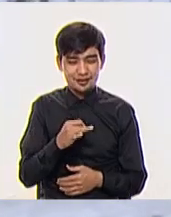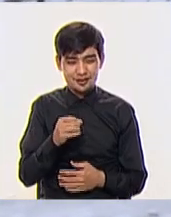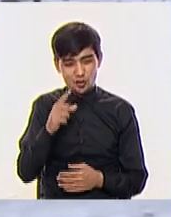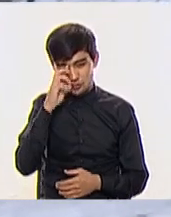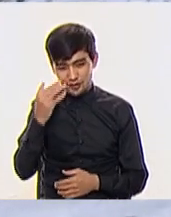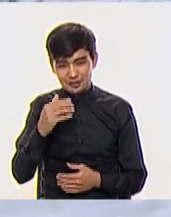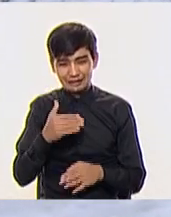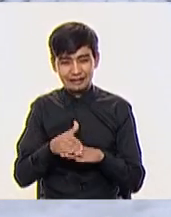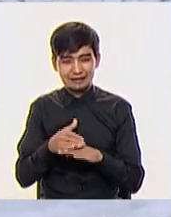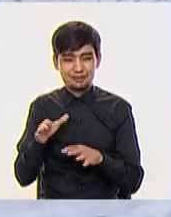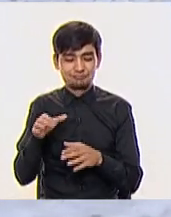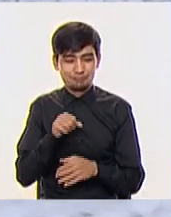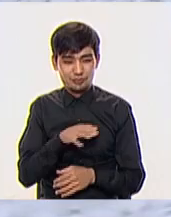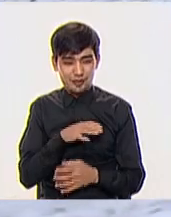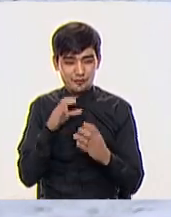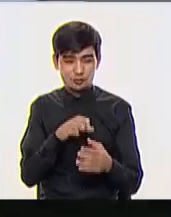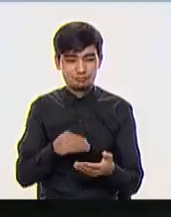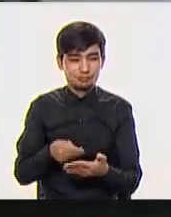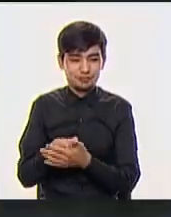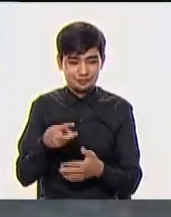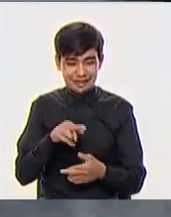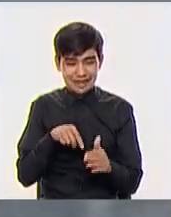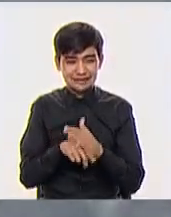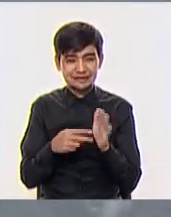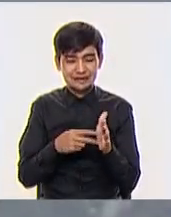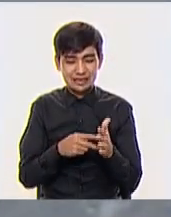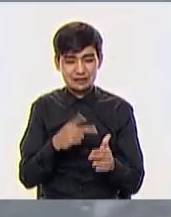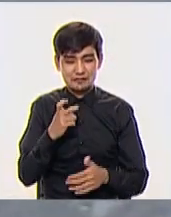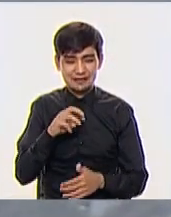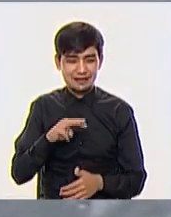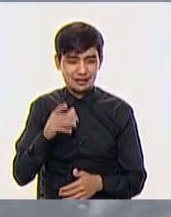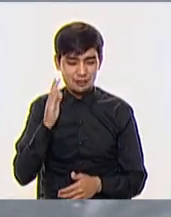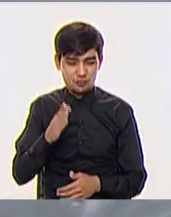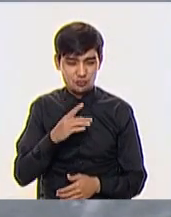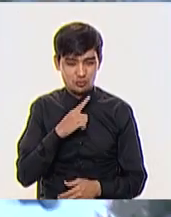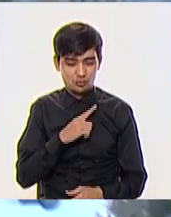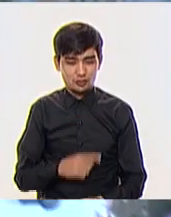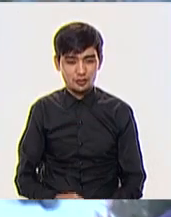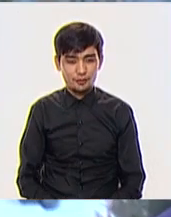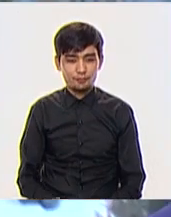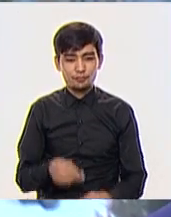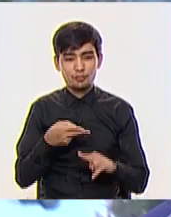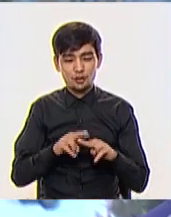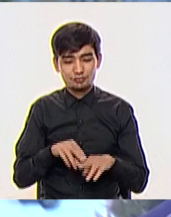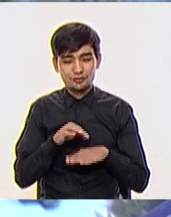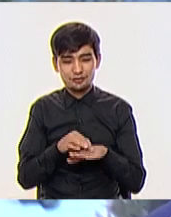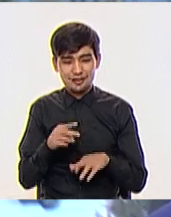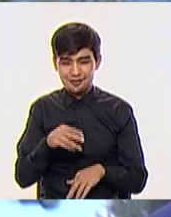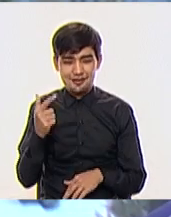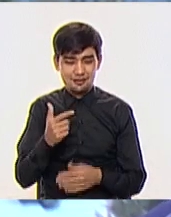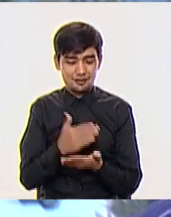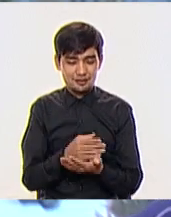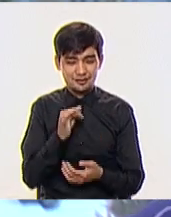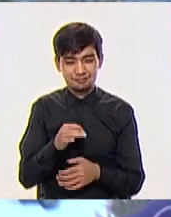мемлекет несиеге алып берген автобустарды төлеу үшін жол ақығыны кем дегенде 200 теңге болуы тиіс дейді. Поэтому у перевозчика есть гарантия.